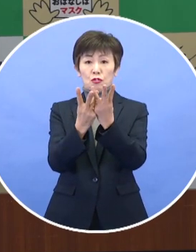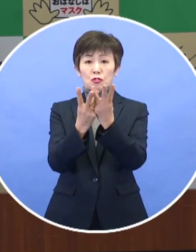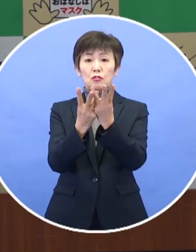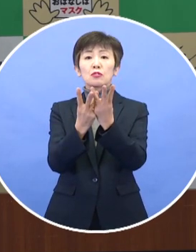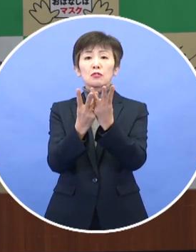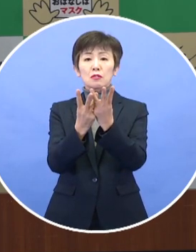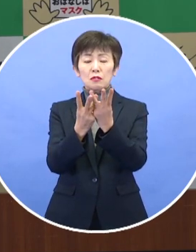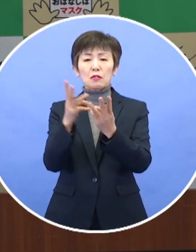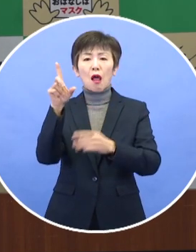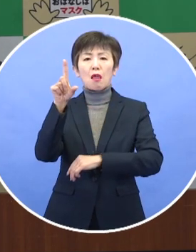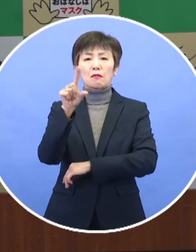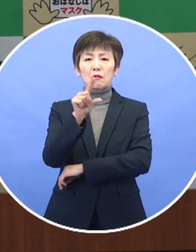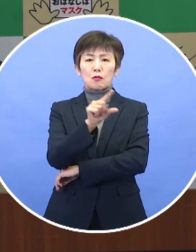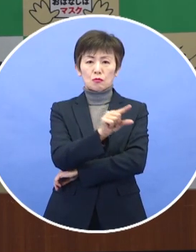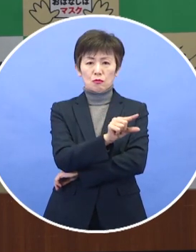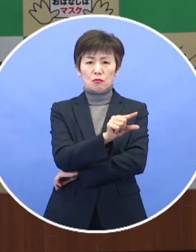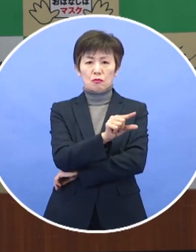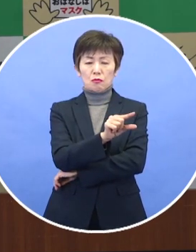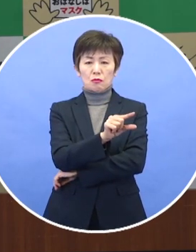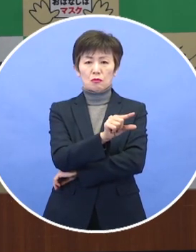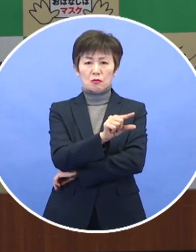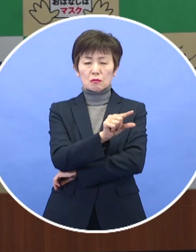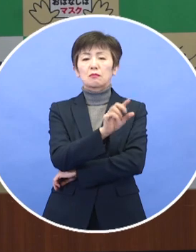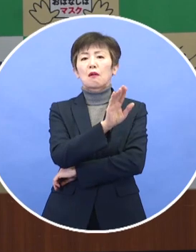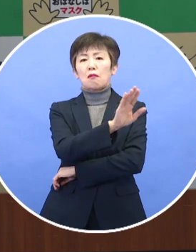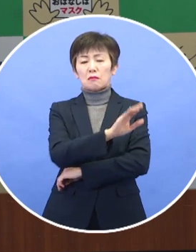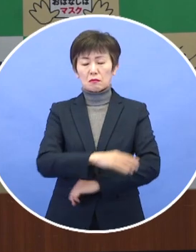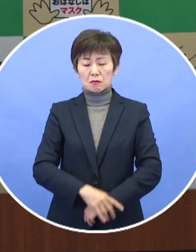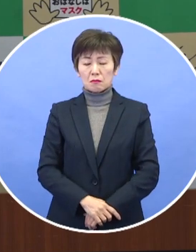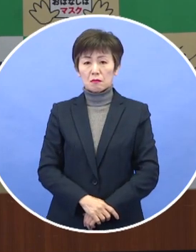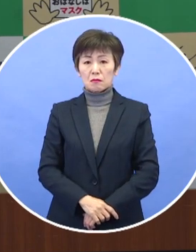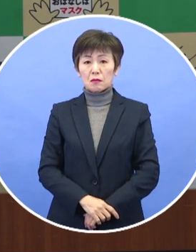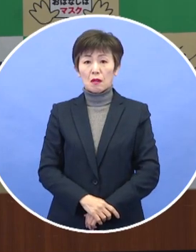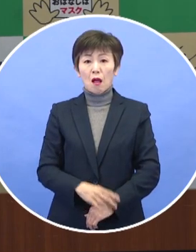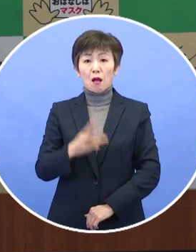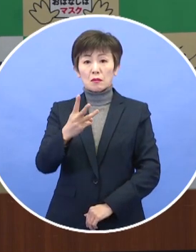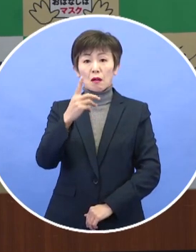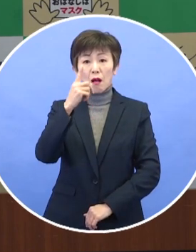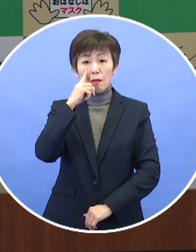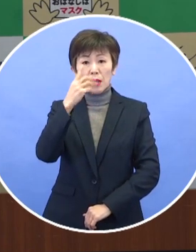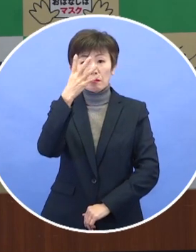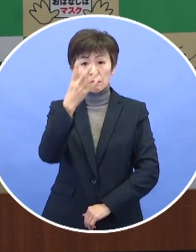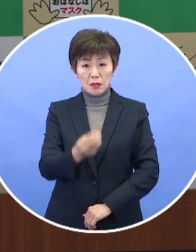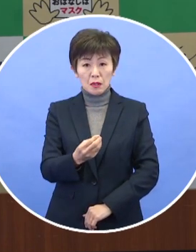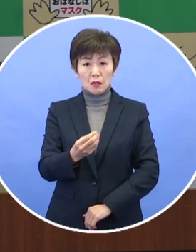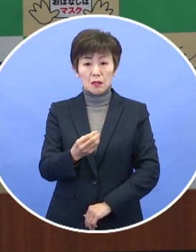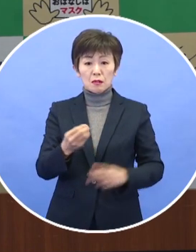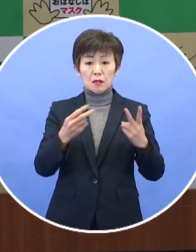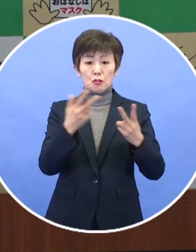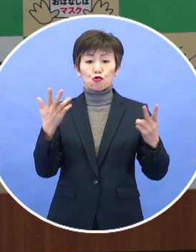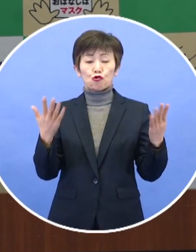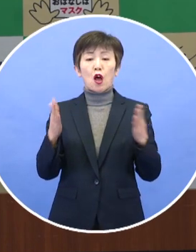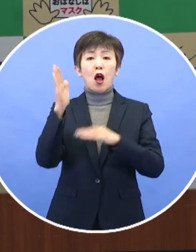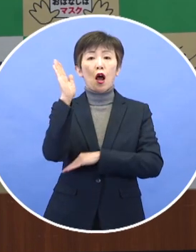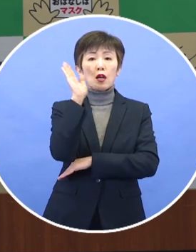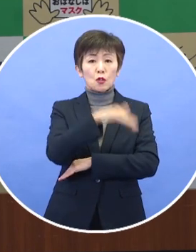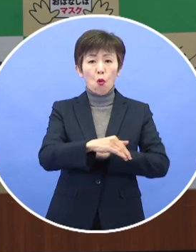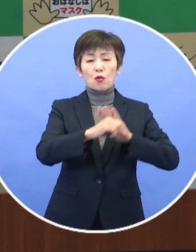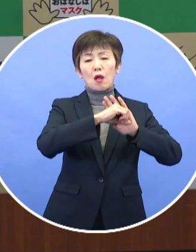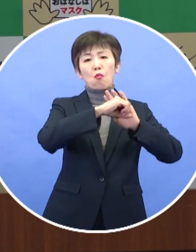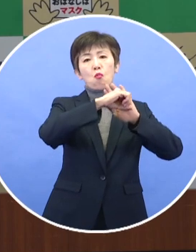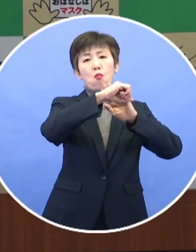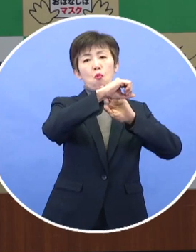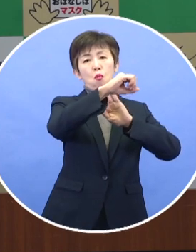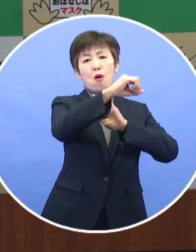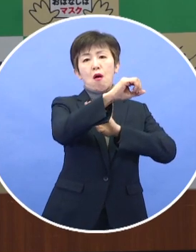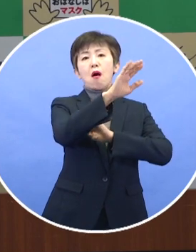的にですね、減ってきているというふうに見られます。3回目接種からだいたい2週間経って効果が現れると